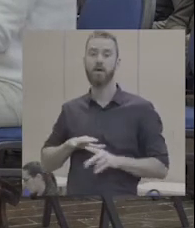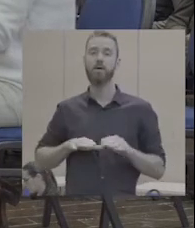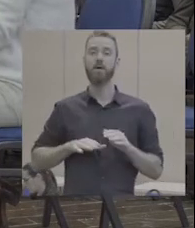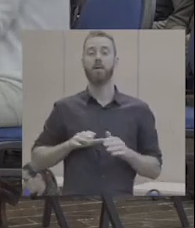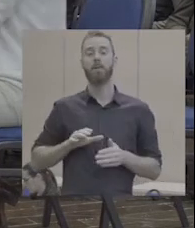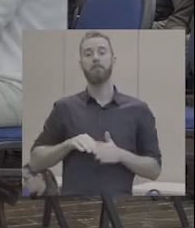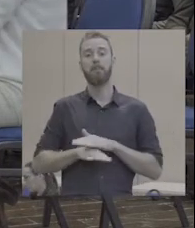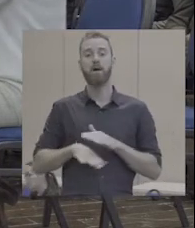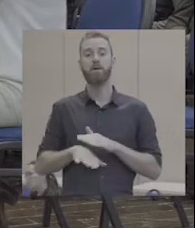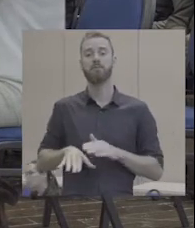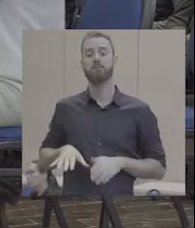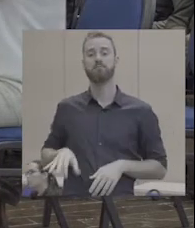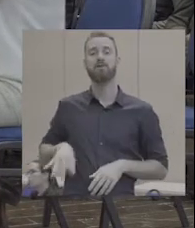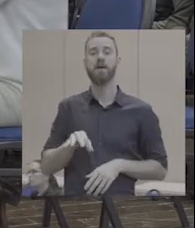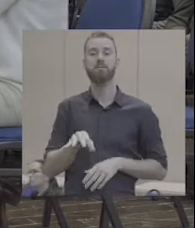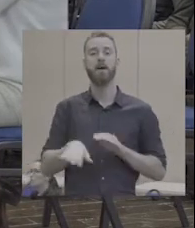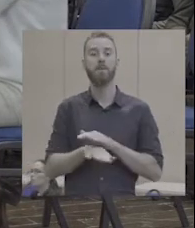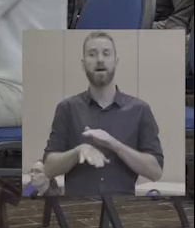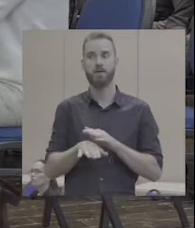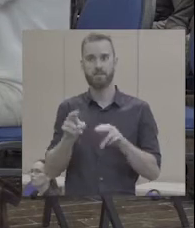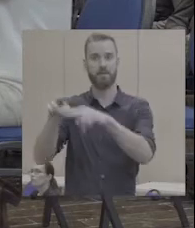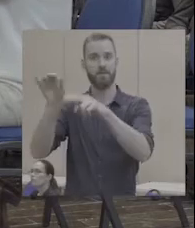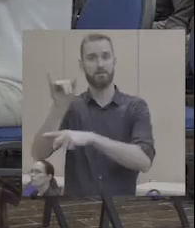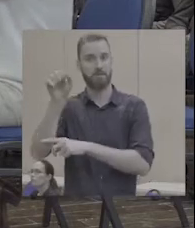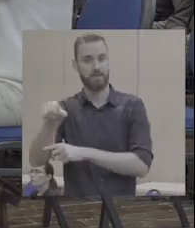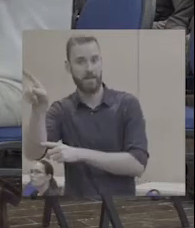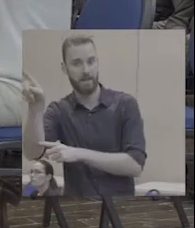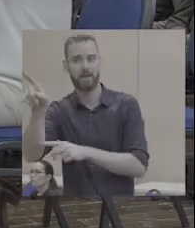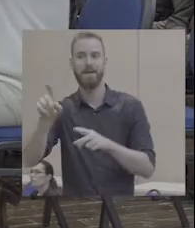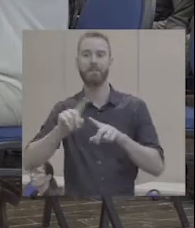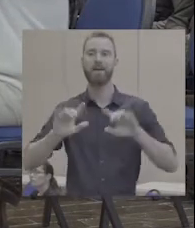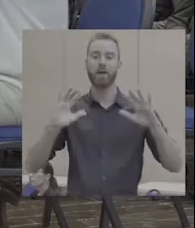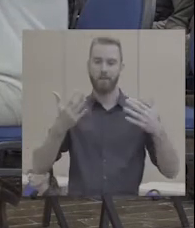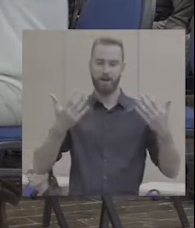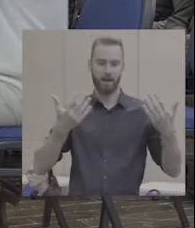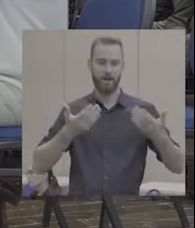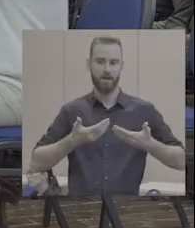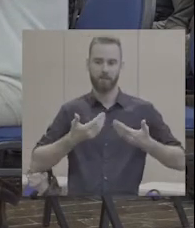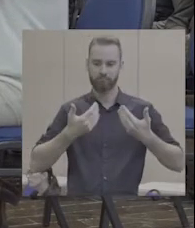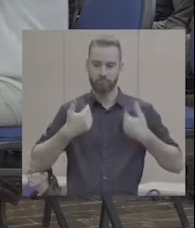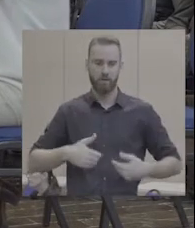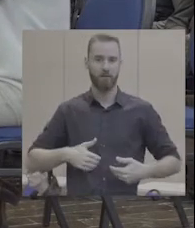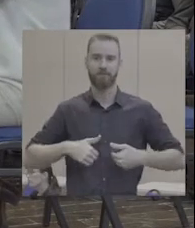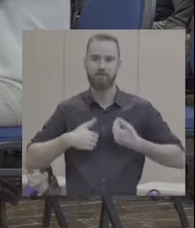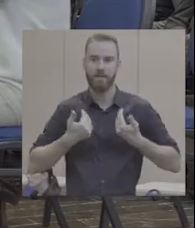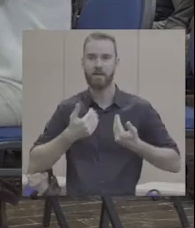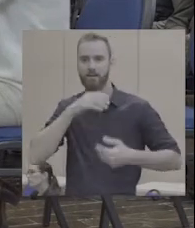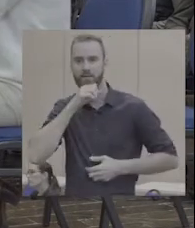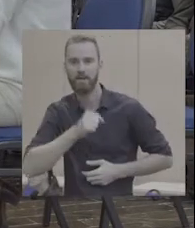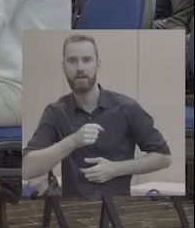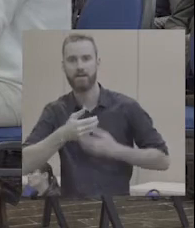de la base pourrait être majoré, on le sait, c'est ça qui s'en vient. Mais pensez à comment on peut vieillir, comment la vie est